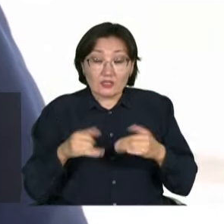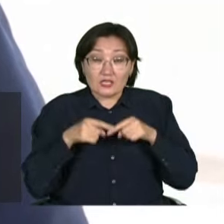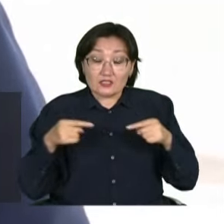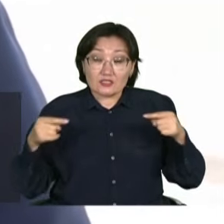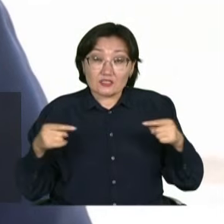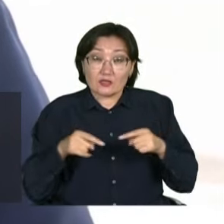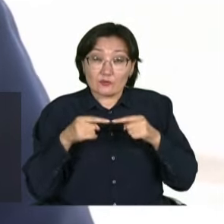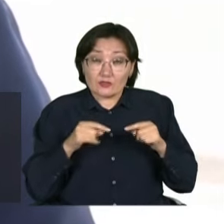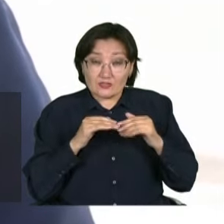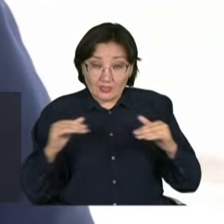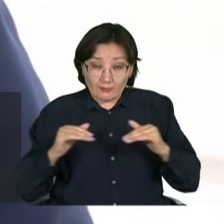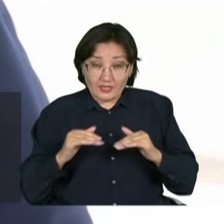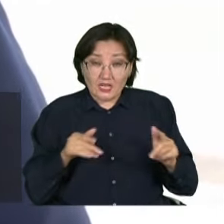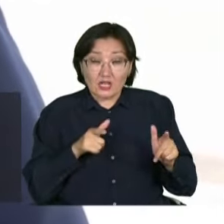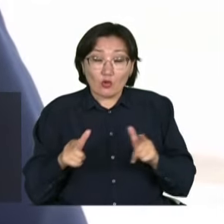степени готовности.